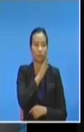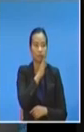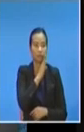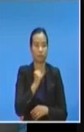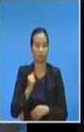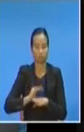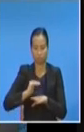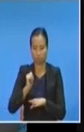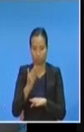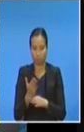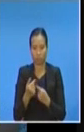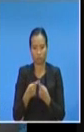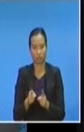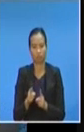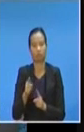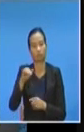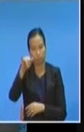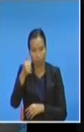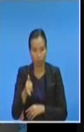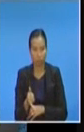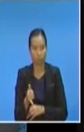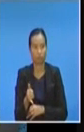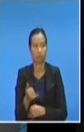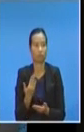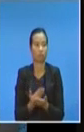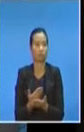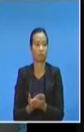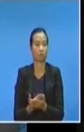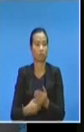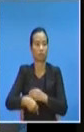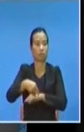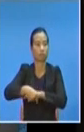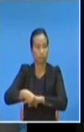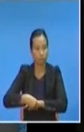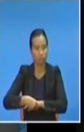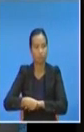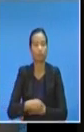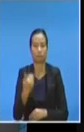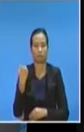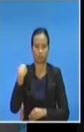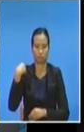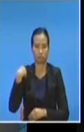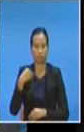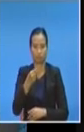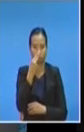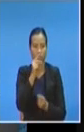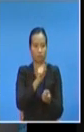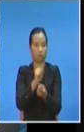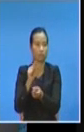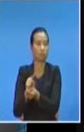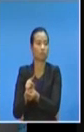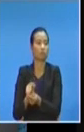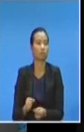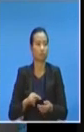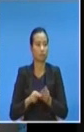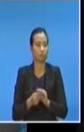ชัดเจนมันก็ปรากฏว่าบางครั้งก็มีการข้ามหัวกันอย่างที่เราเรียกว่าฟาสต์แท็กบ่อยๆนะครับเพ